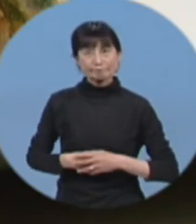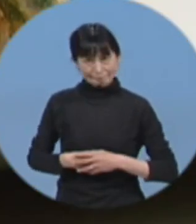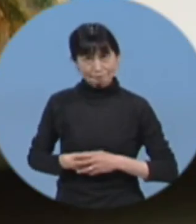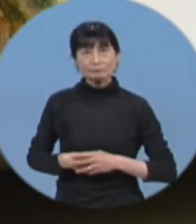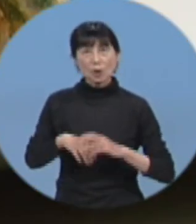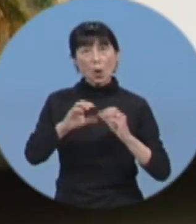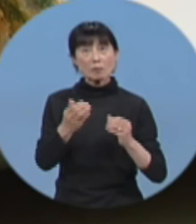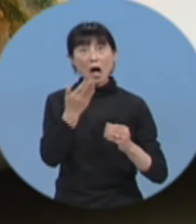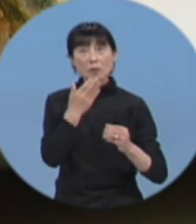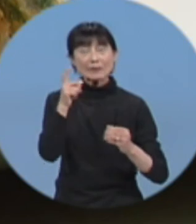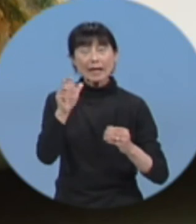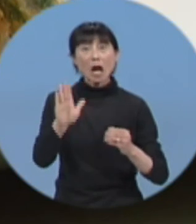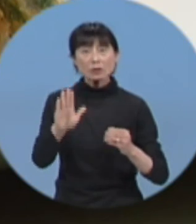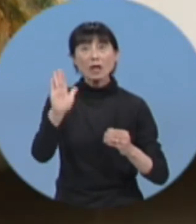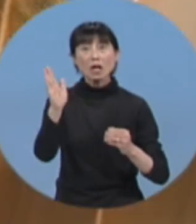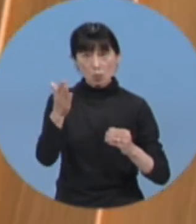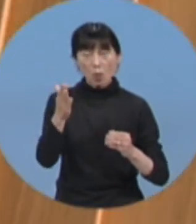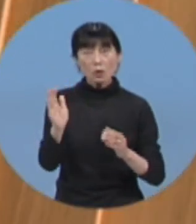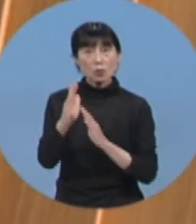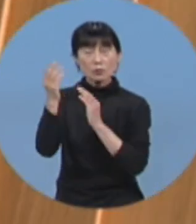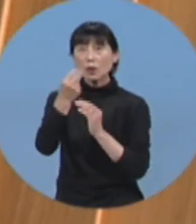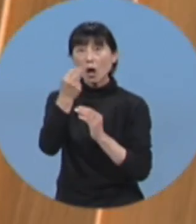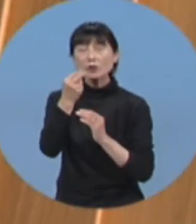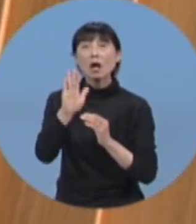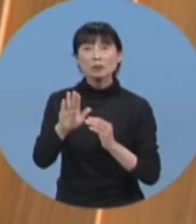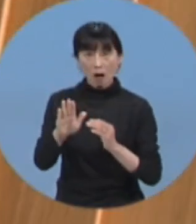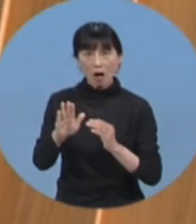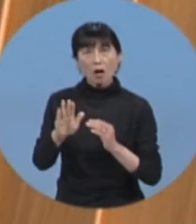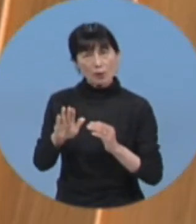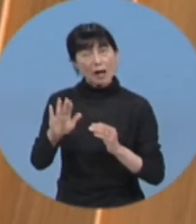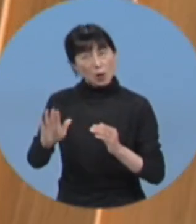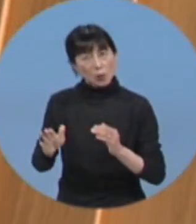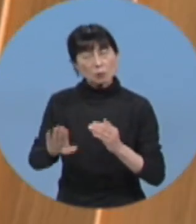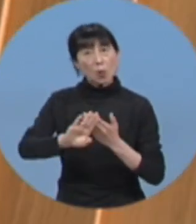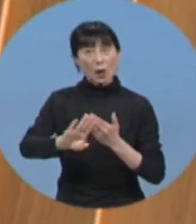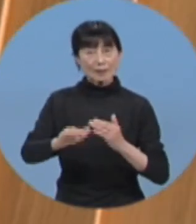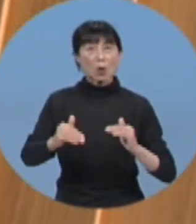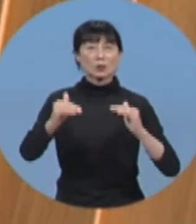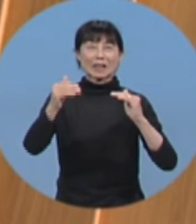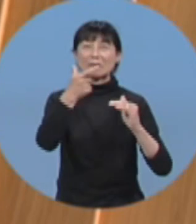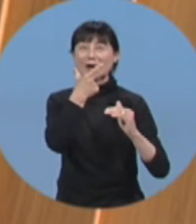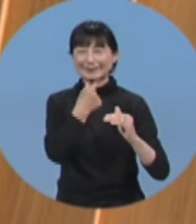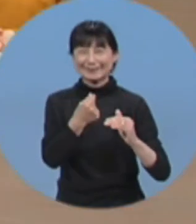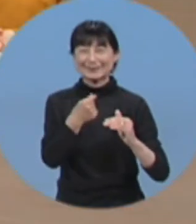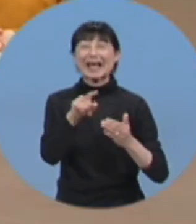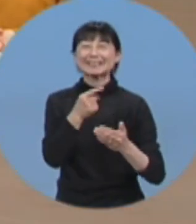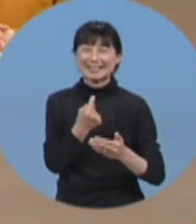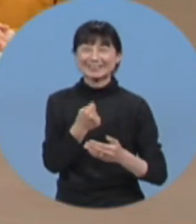お芋の甘みもしっかりあるけど、海苔の香りもとても香ってきて、これは子供だけではなくて大人も好きそうな味です